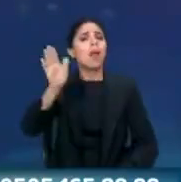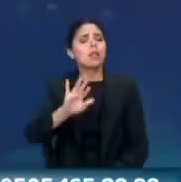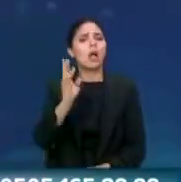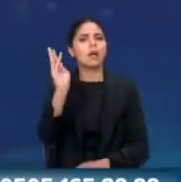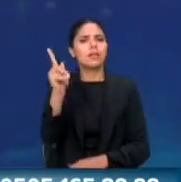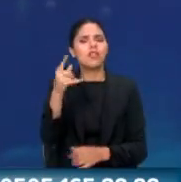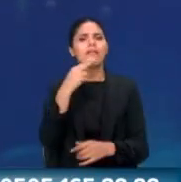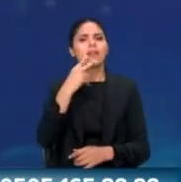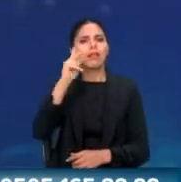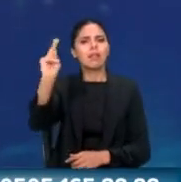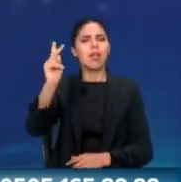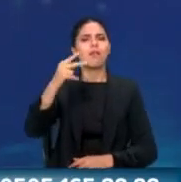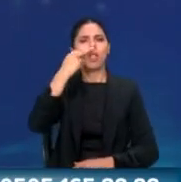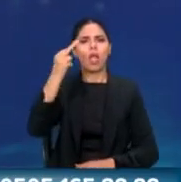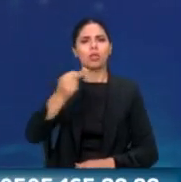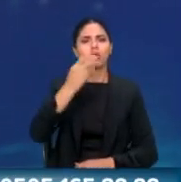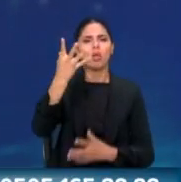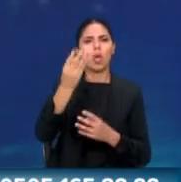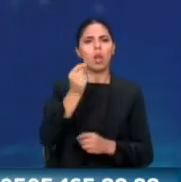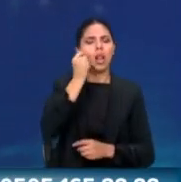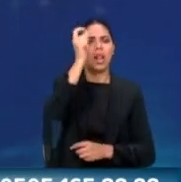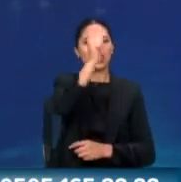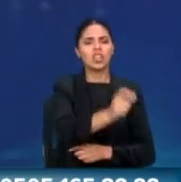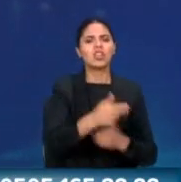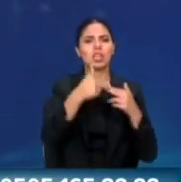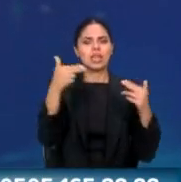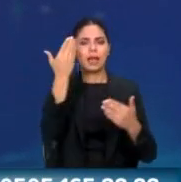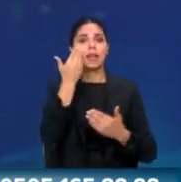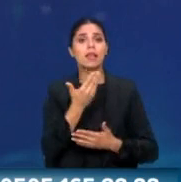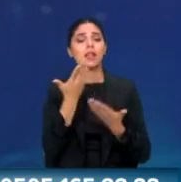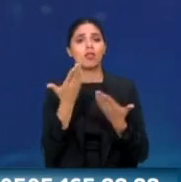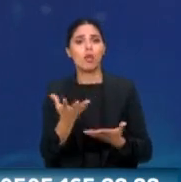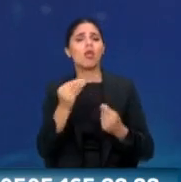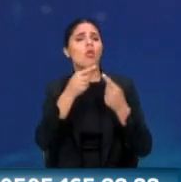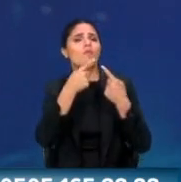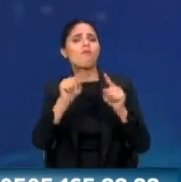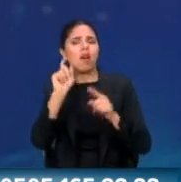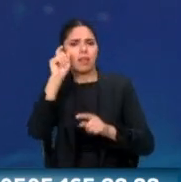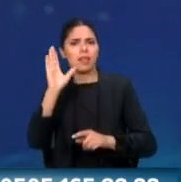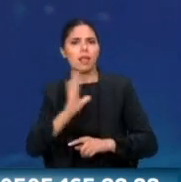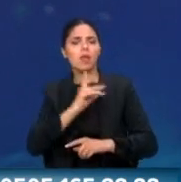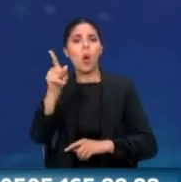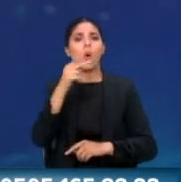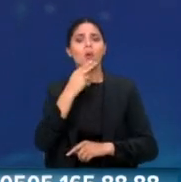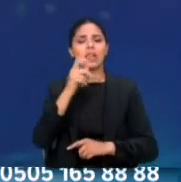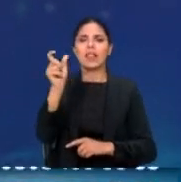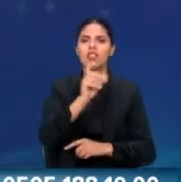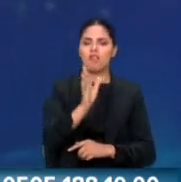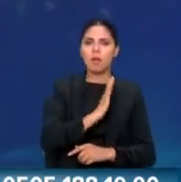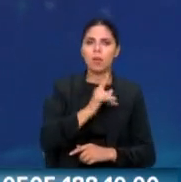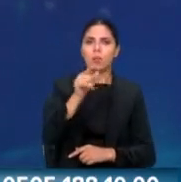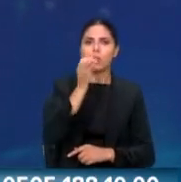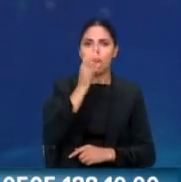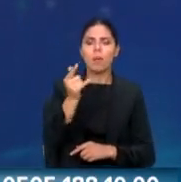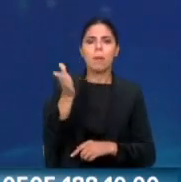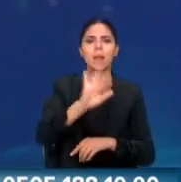Birazdan nişanlandığı kız tarafından dolandırıldığını öne süren kişinin hikayesini ekranlarınıza getireceğiz. Çok çarpıcı iddialar var. O kızın da cevapları var. Bu